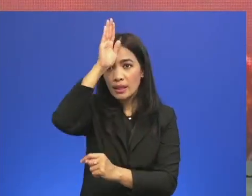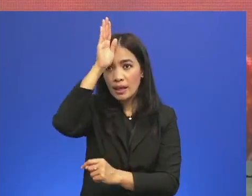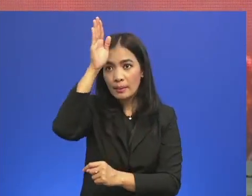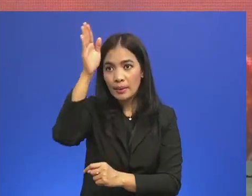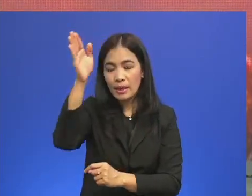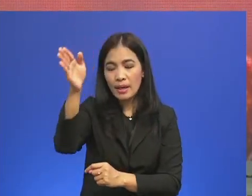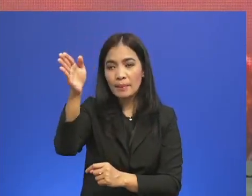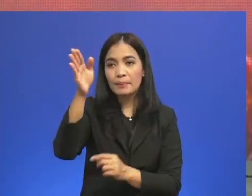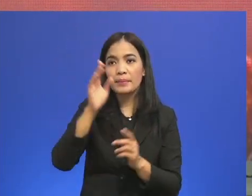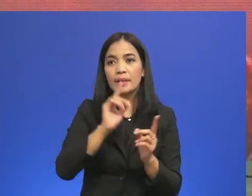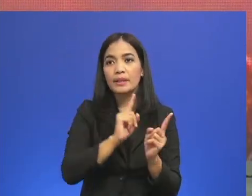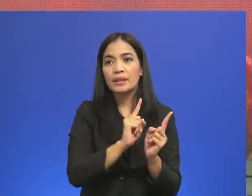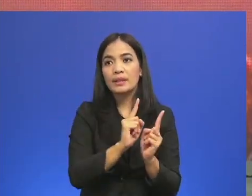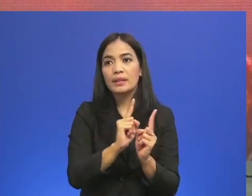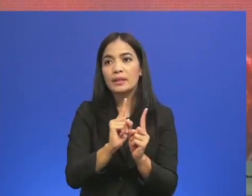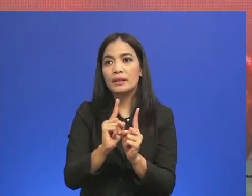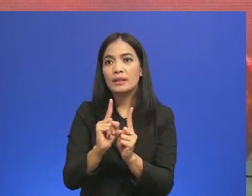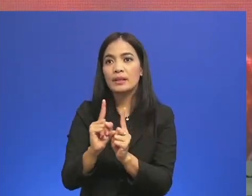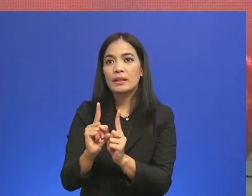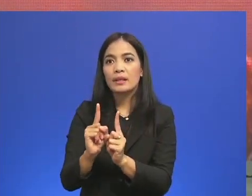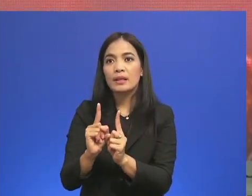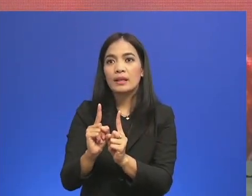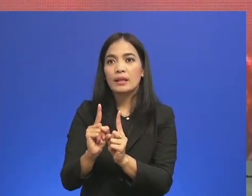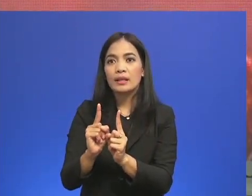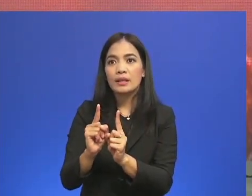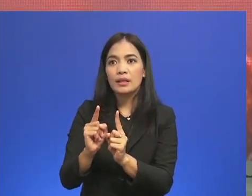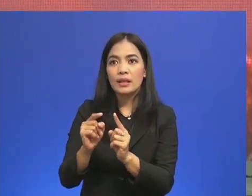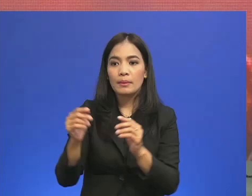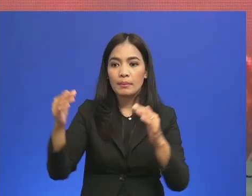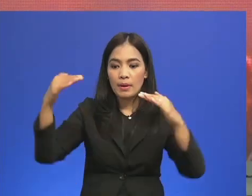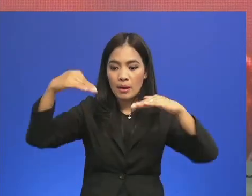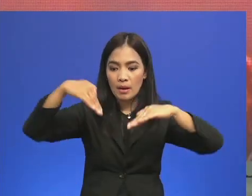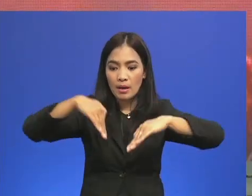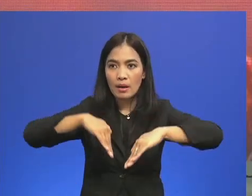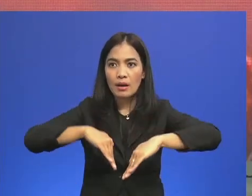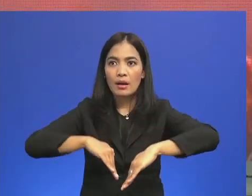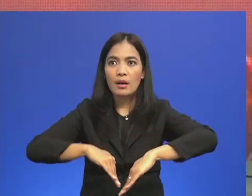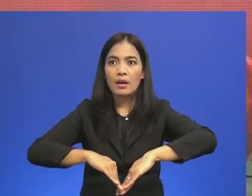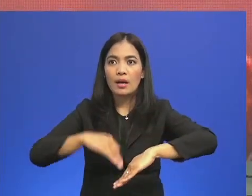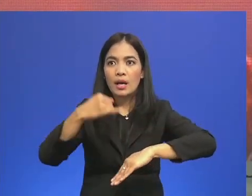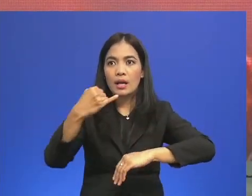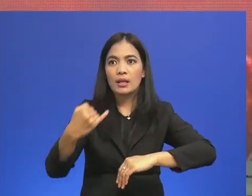setia mendampingi di lembah